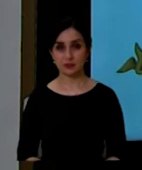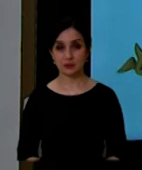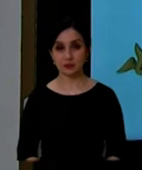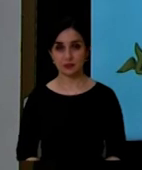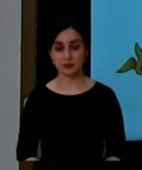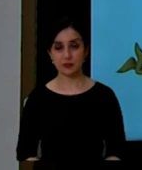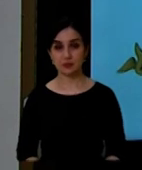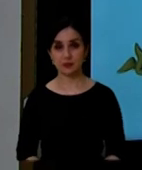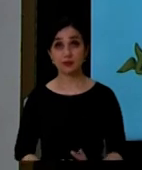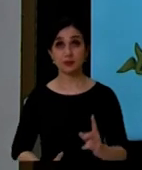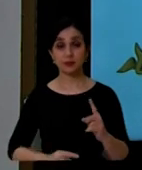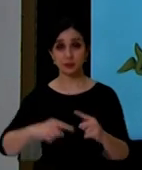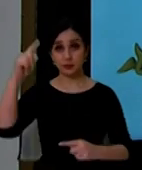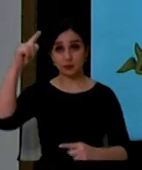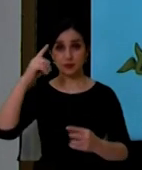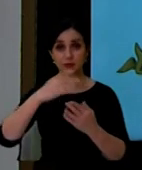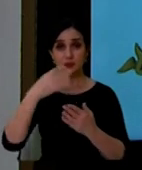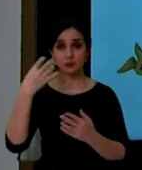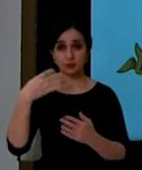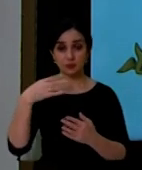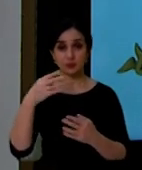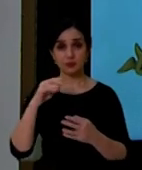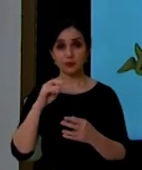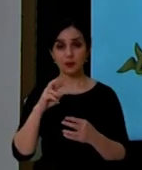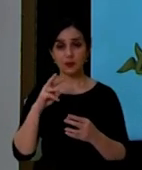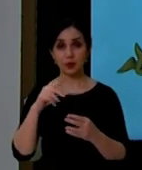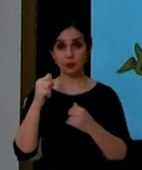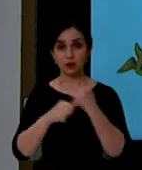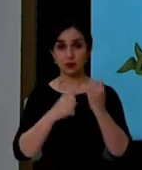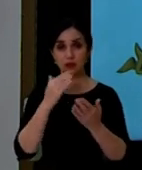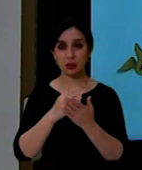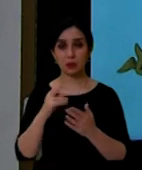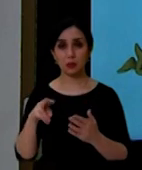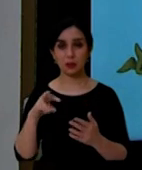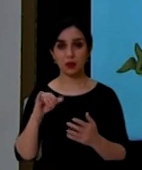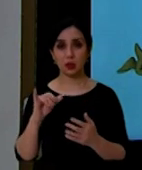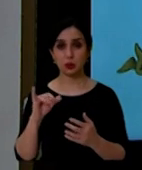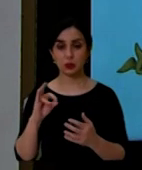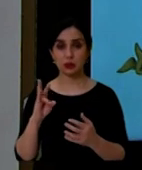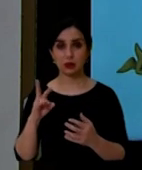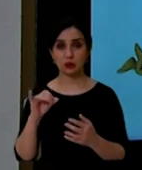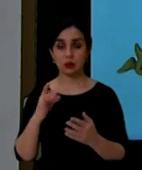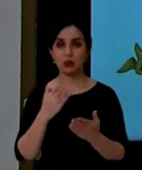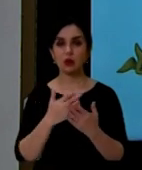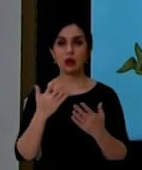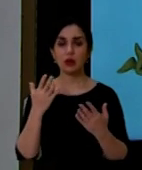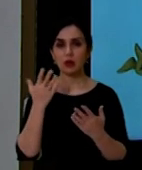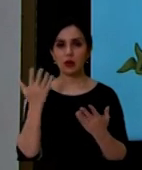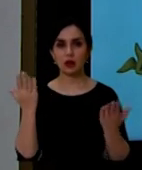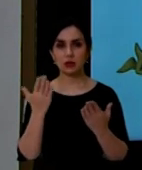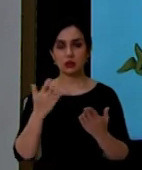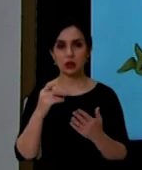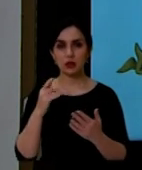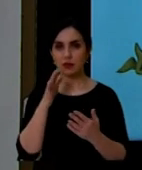Balantləgi 40 metrgə yətətigən 40 buğumlar və plavunlar qaysi davrda avc alıb